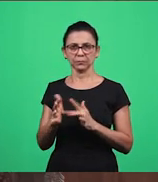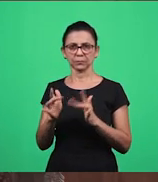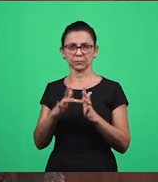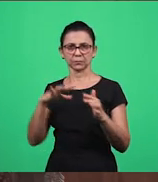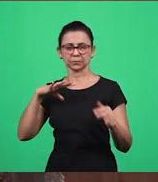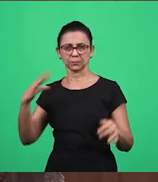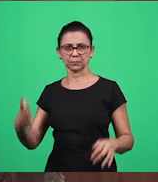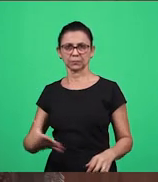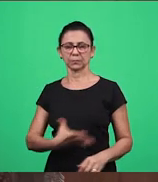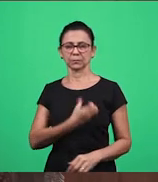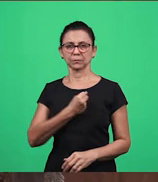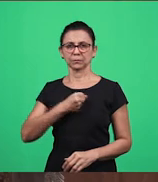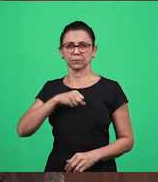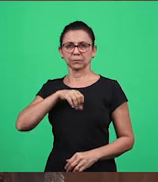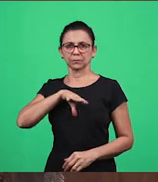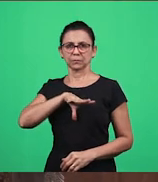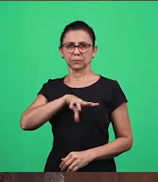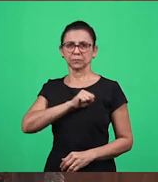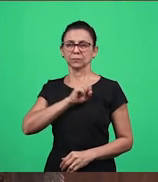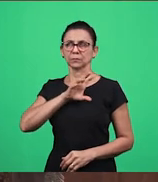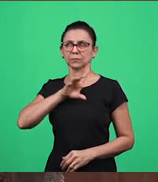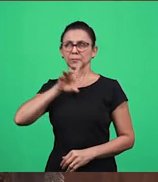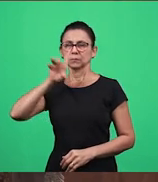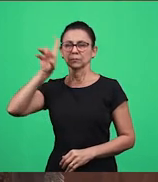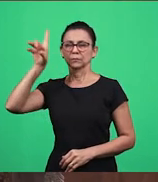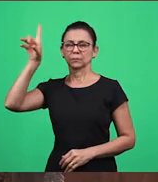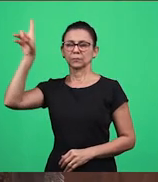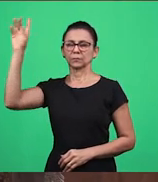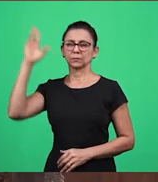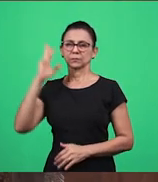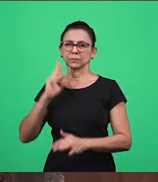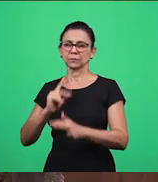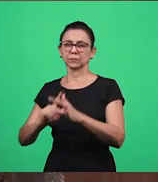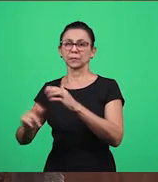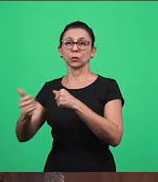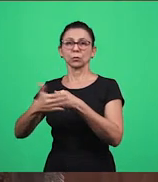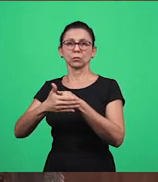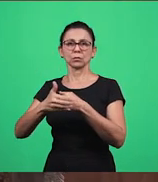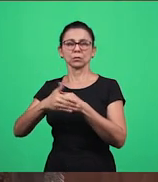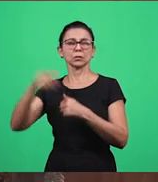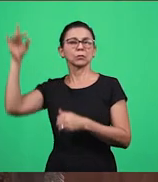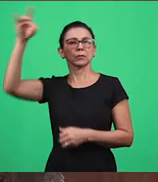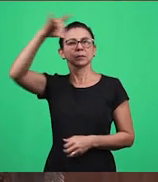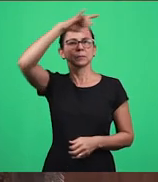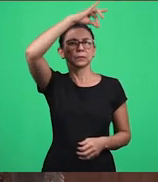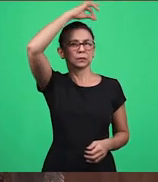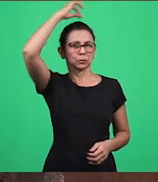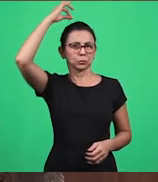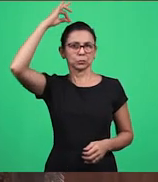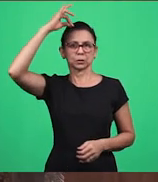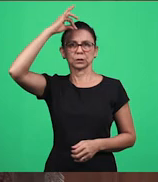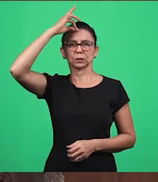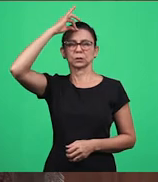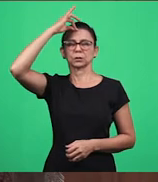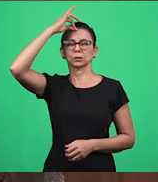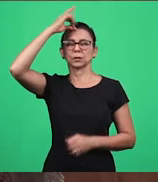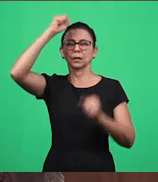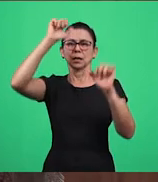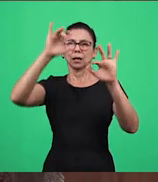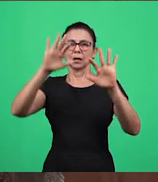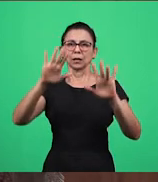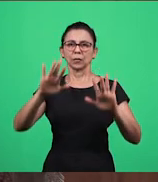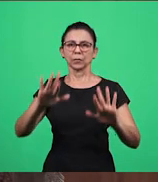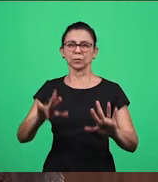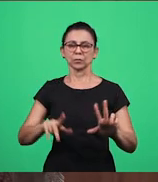спасительная благодать Господа Иисуса, любовь несравненная Бога Отца и общение Святого Духа Божьего